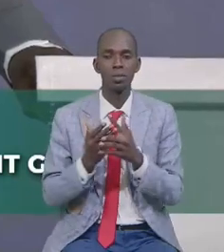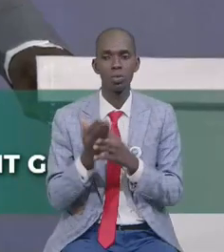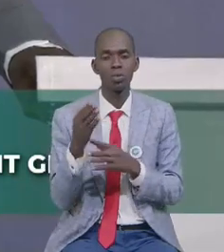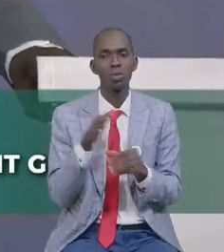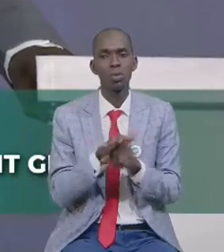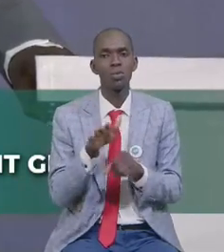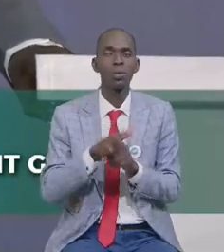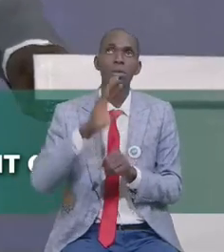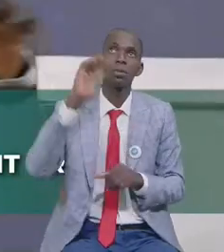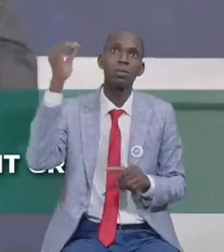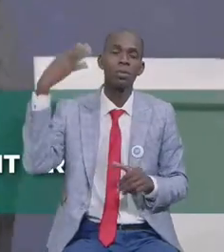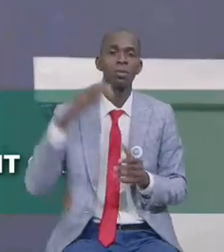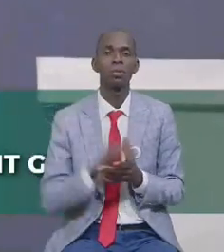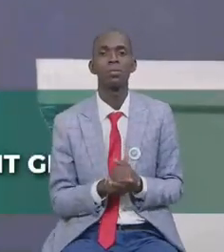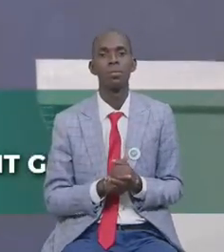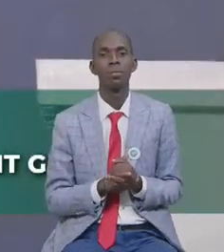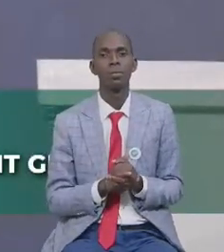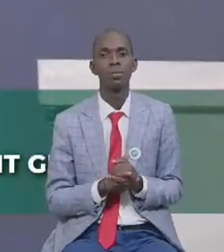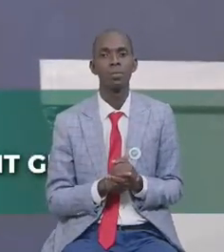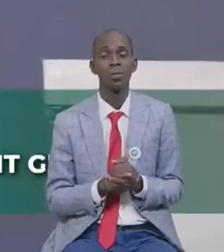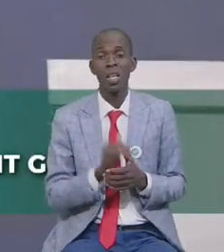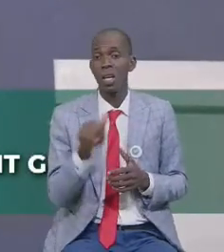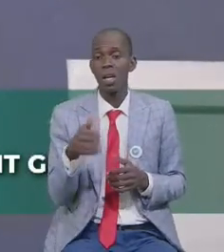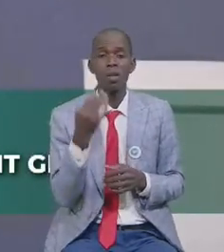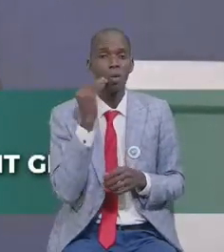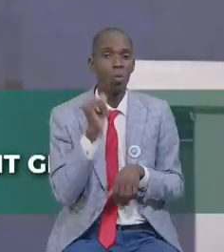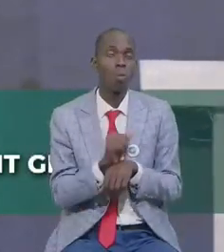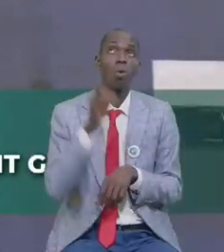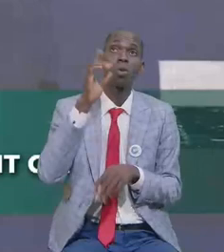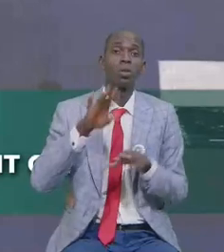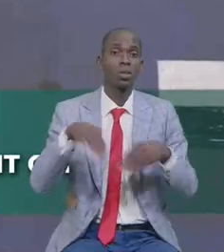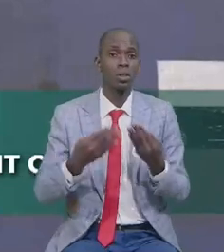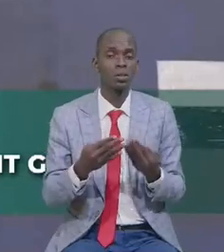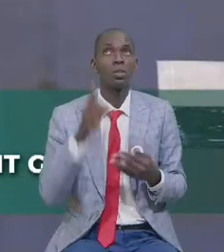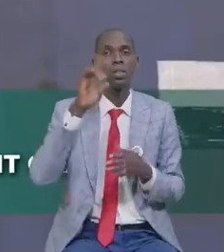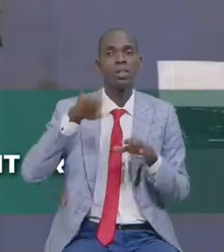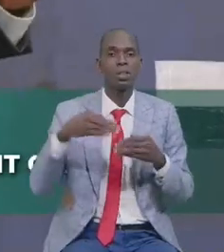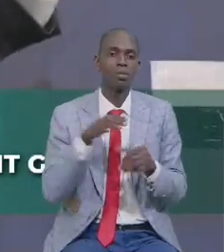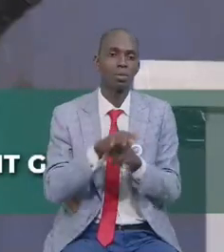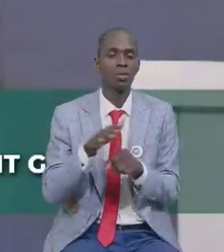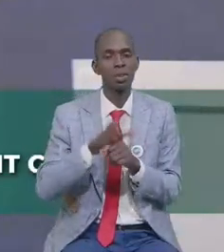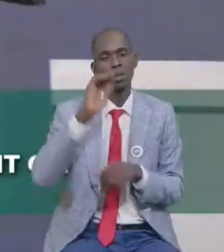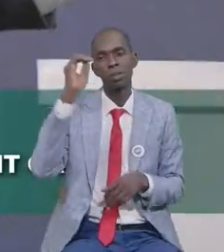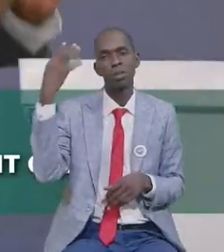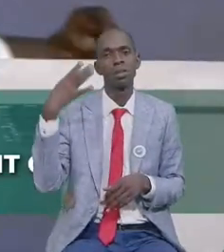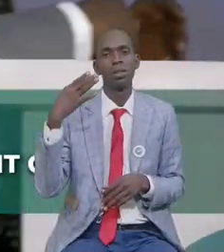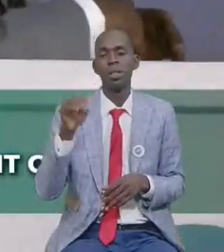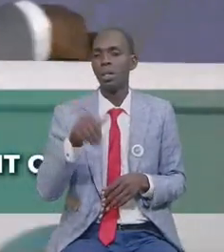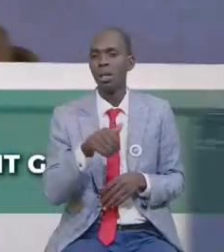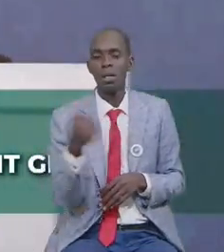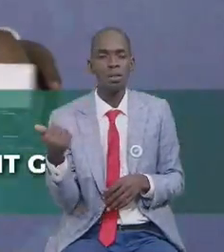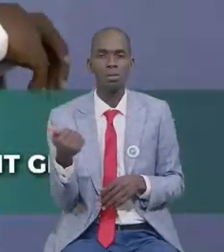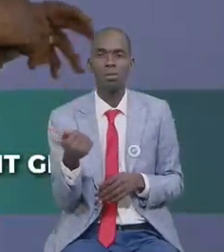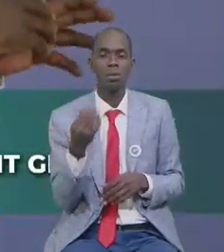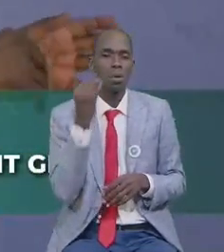suffisante de Dieu. Est-ce qu'il y a un devoir que Dieu donne? Il donne la grâce suffisante. Est-ce qu'il y a